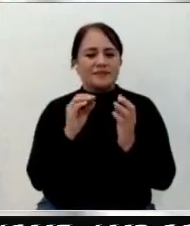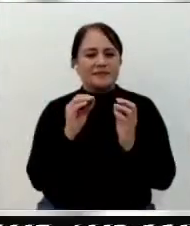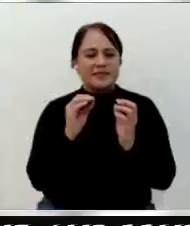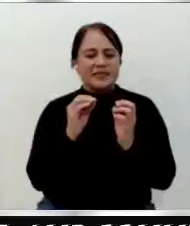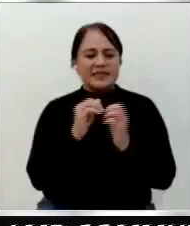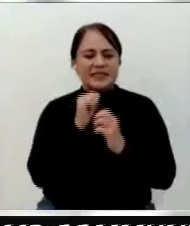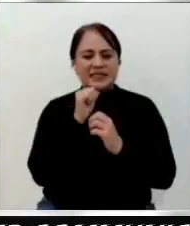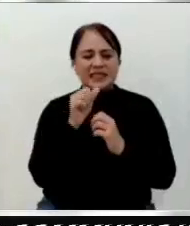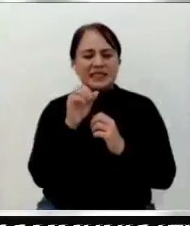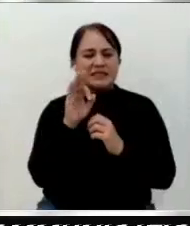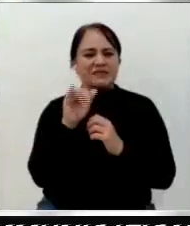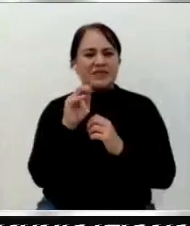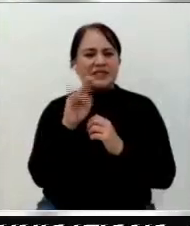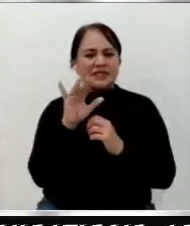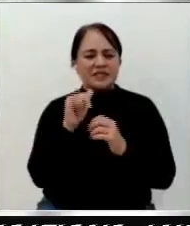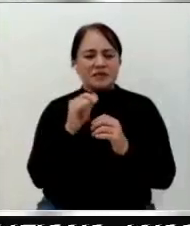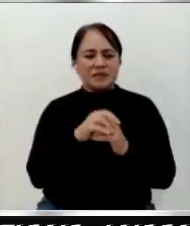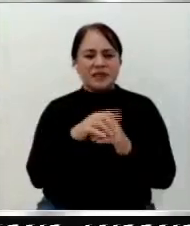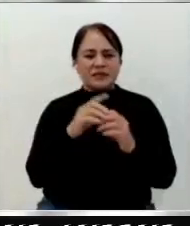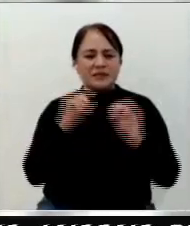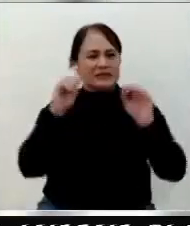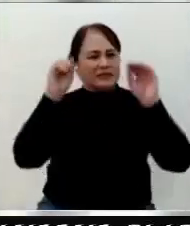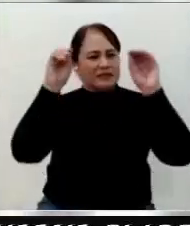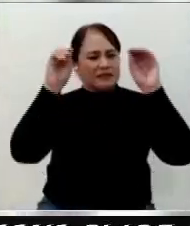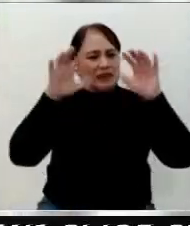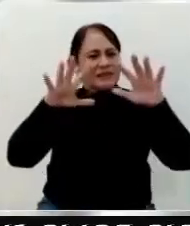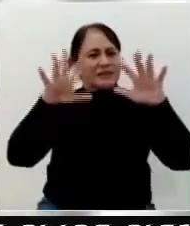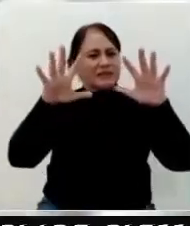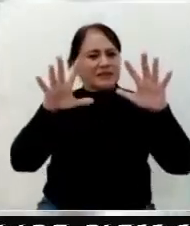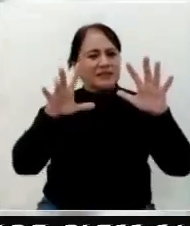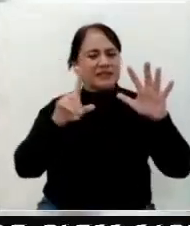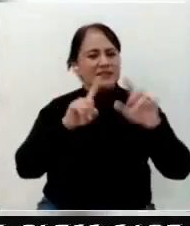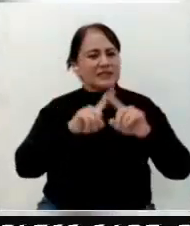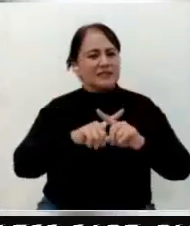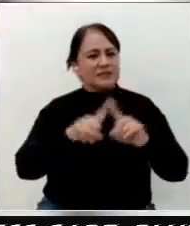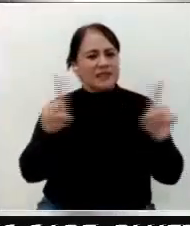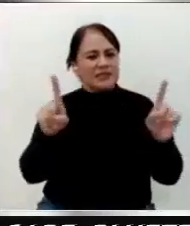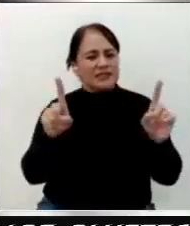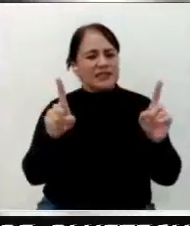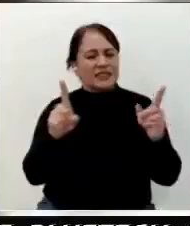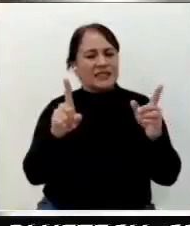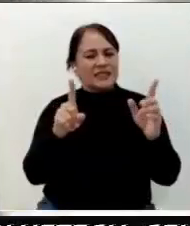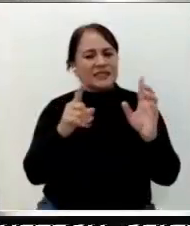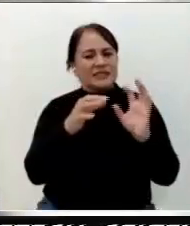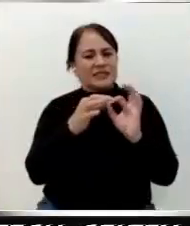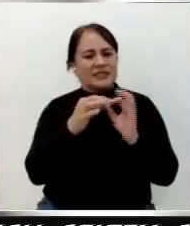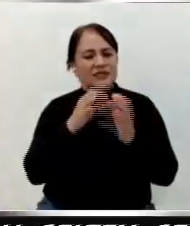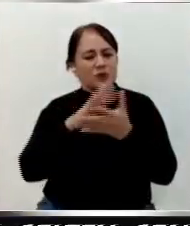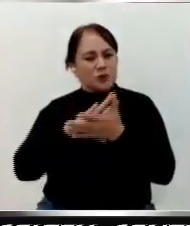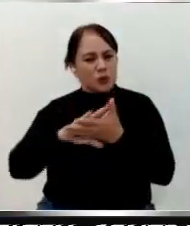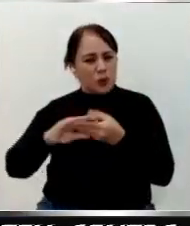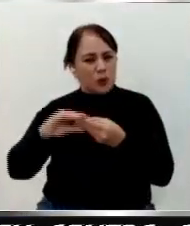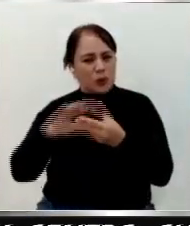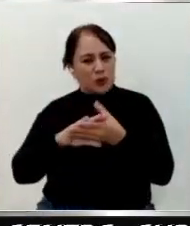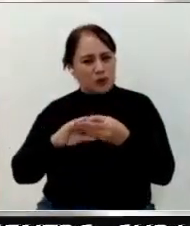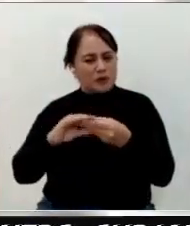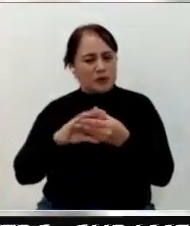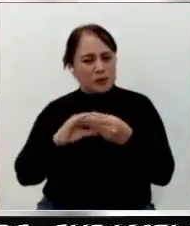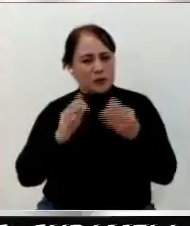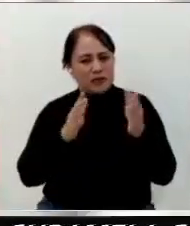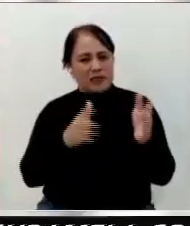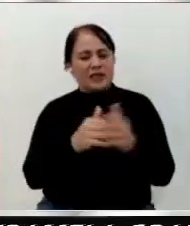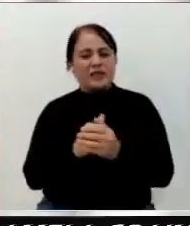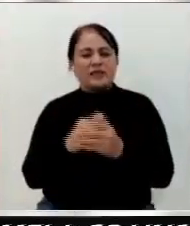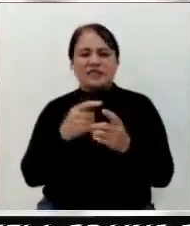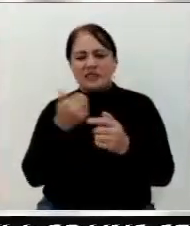siya parang ganon May iba siyang hinihingi na storytelling device Kasama rin sina migel tanix Ortega